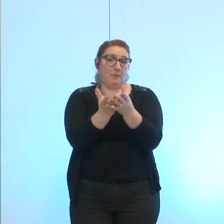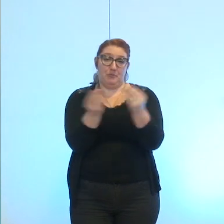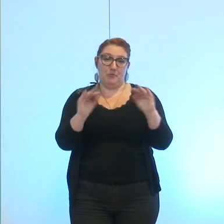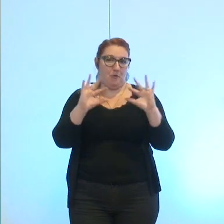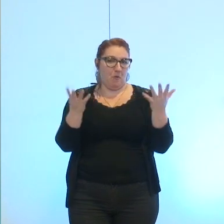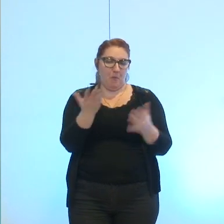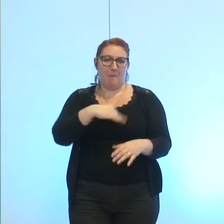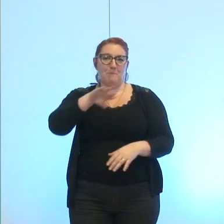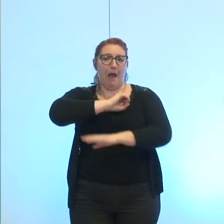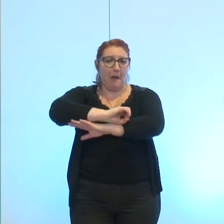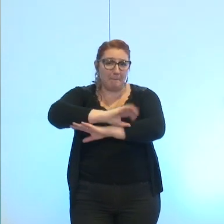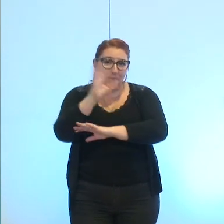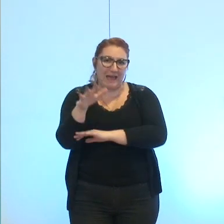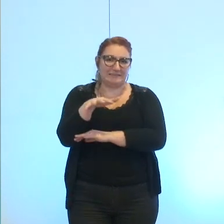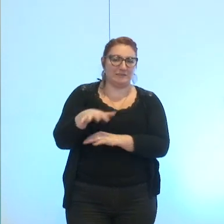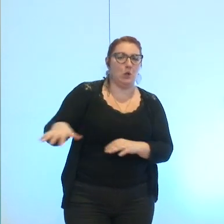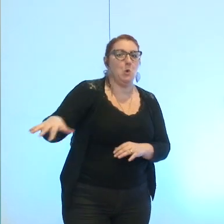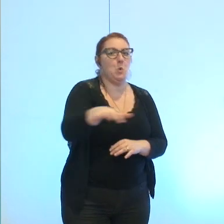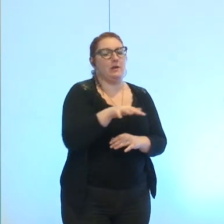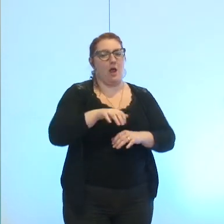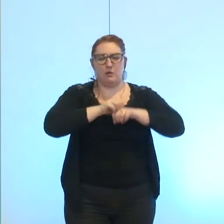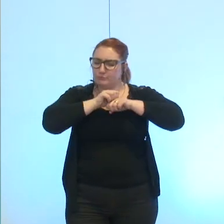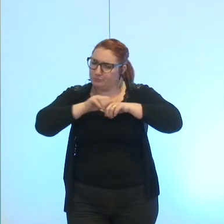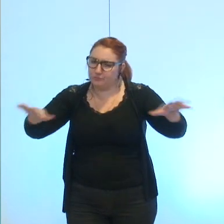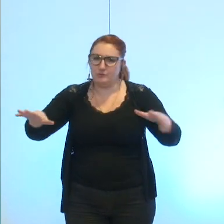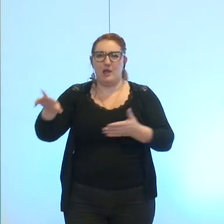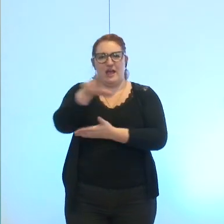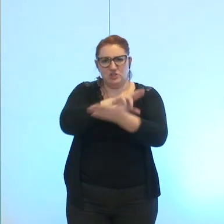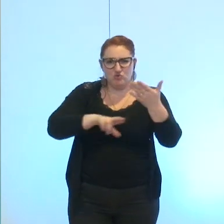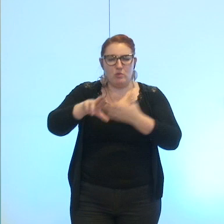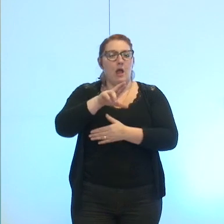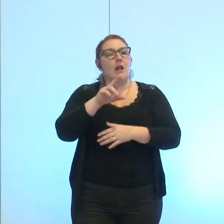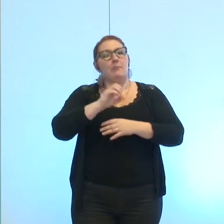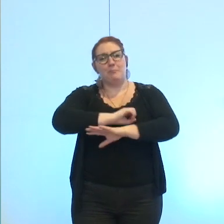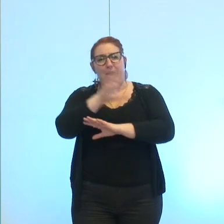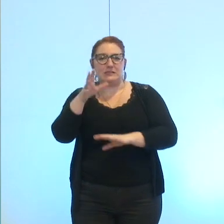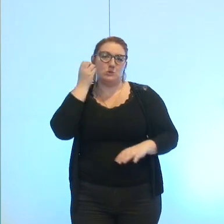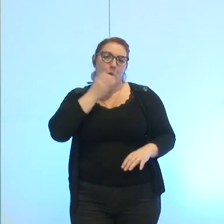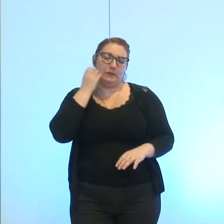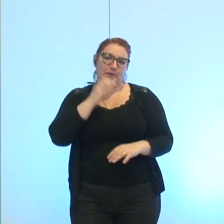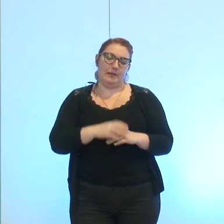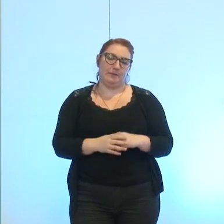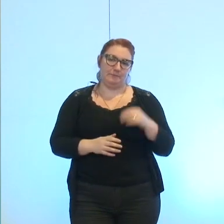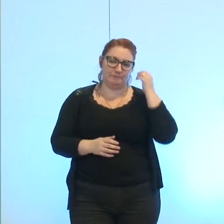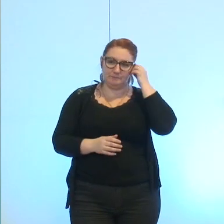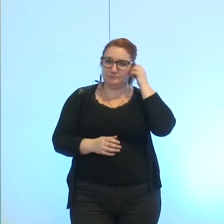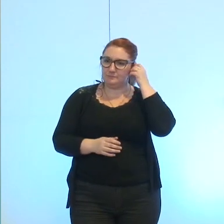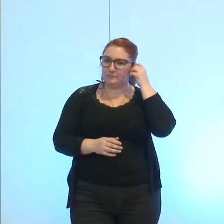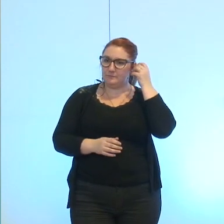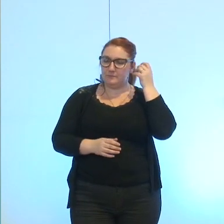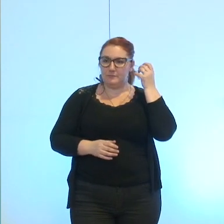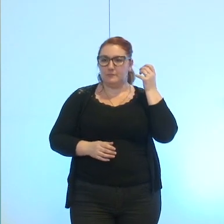au recours à la presse locale à la presse régionale quotidienne et maintenant euh en tant que